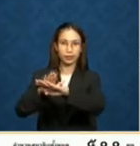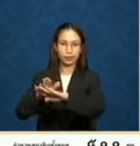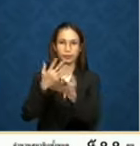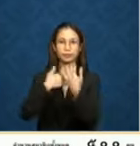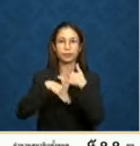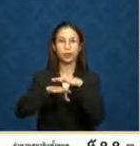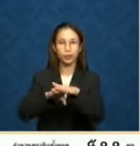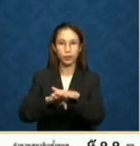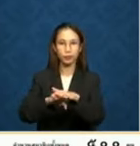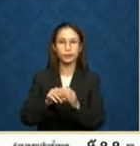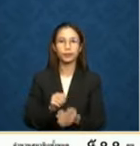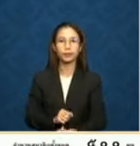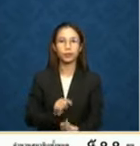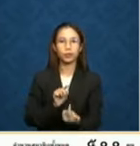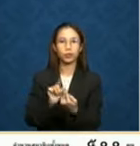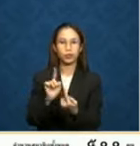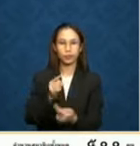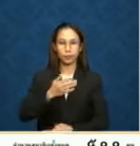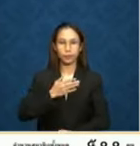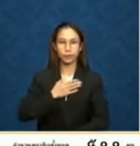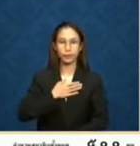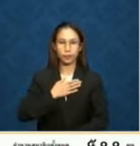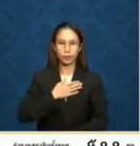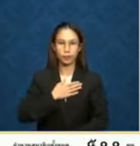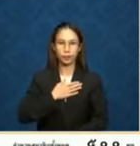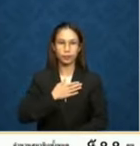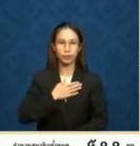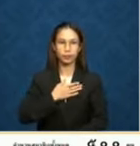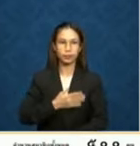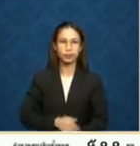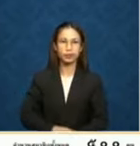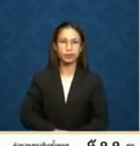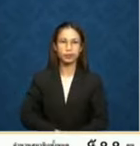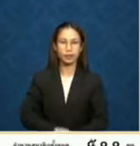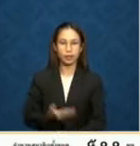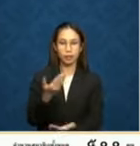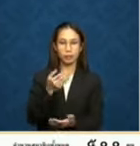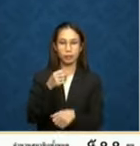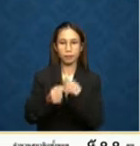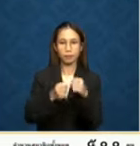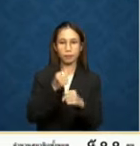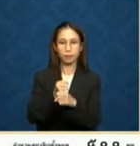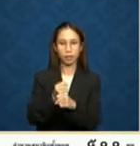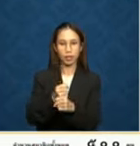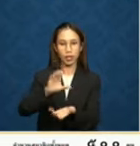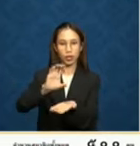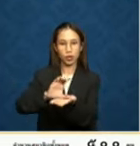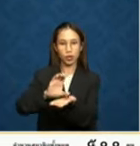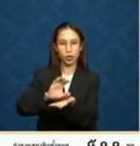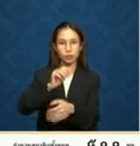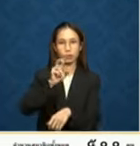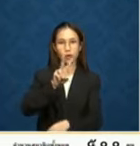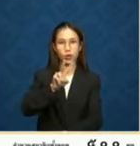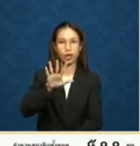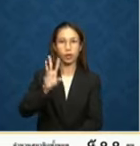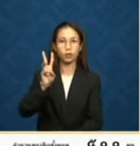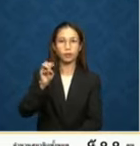บและโยเฉพาะ ดผมเองเมื่อในงบประมาณปี 2,568